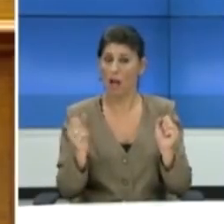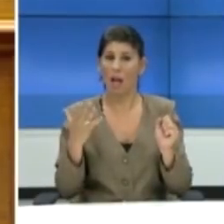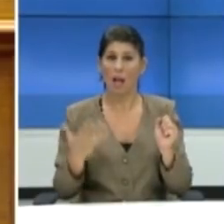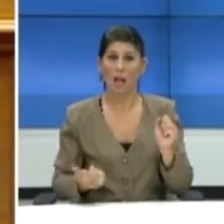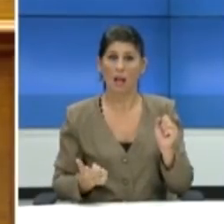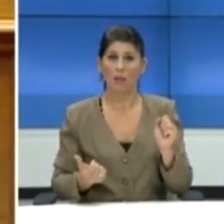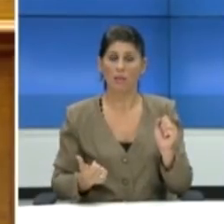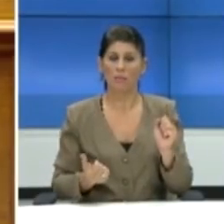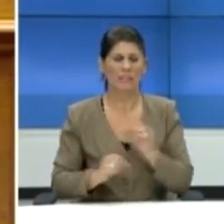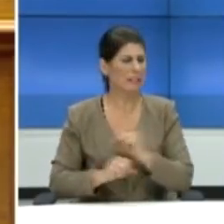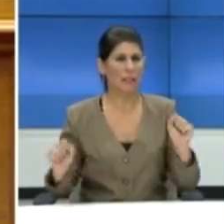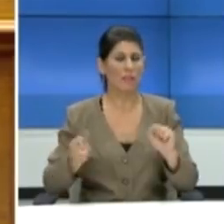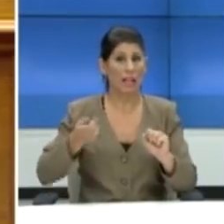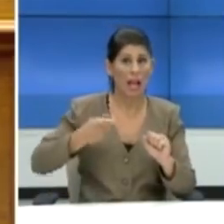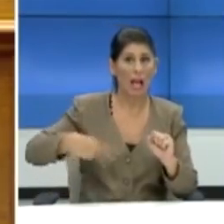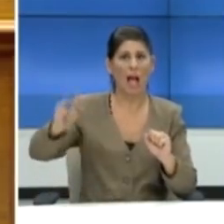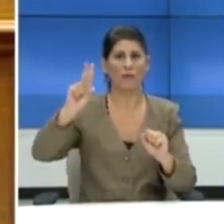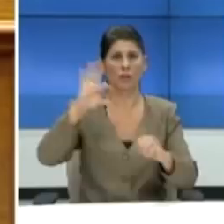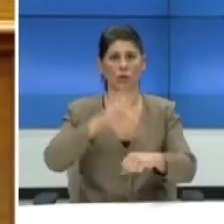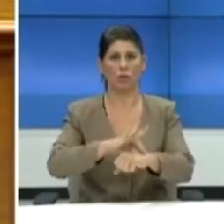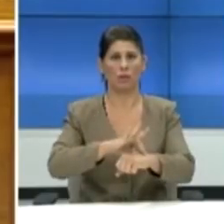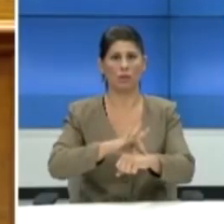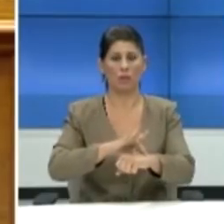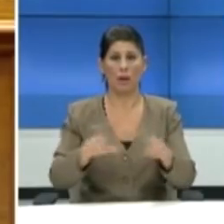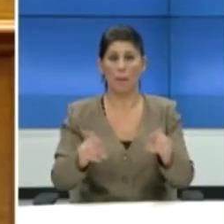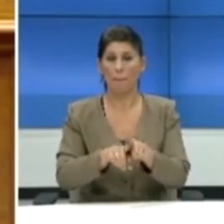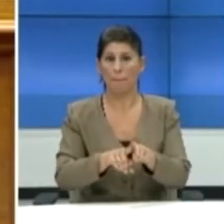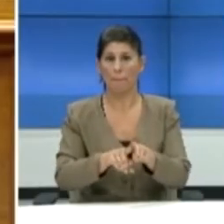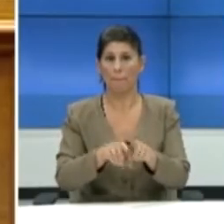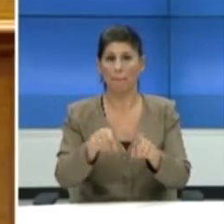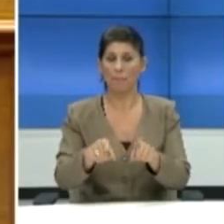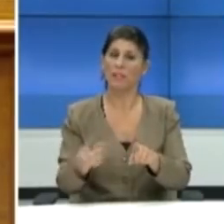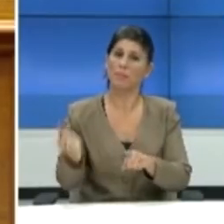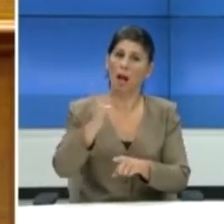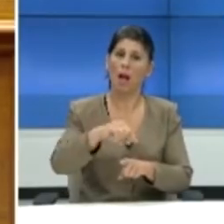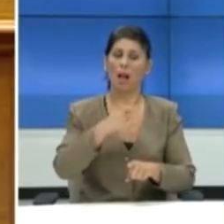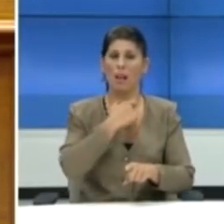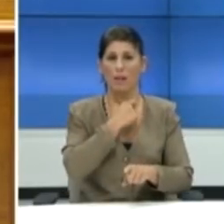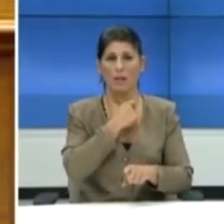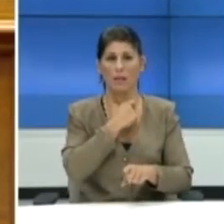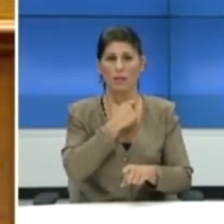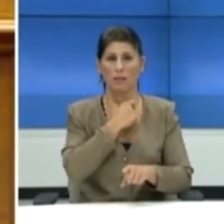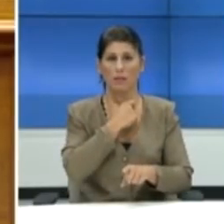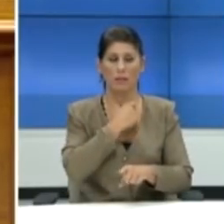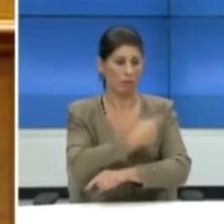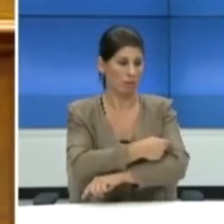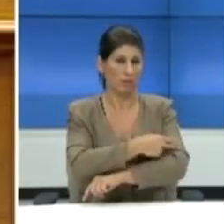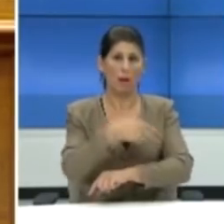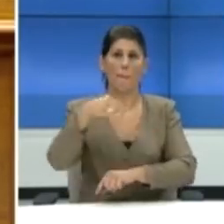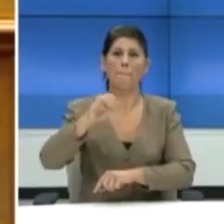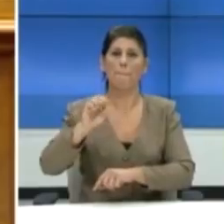έχουμε απότομη αύξηση των κρουσμάτων σε συνδυασμό με τις άλλες ανάγκες για νοσηλεία στις